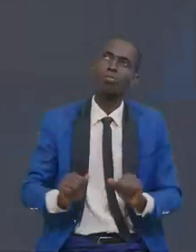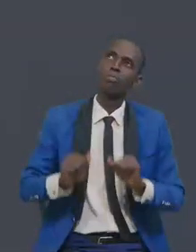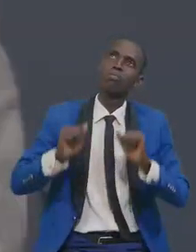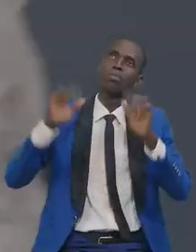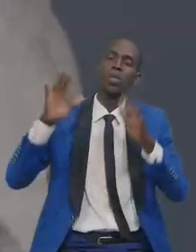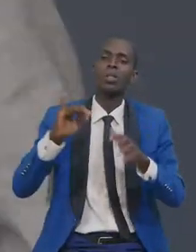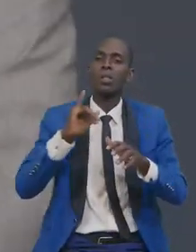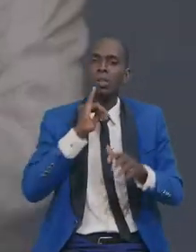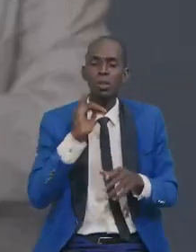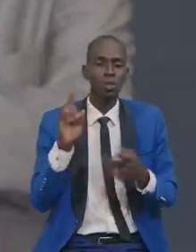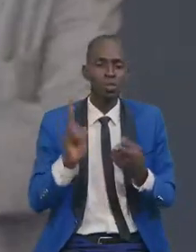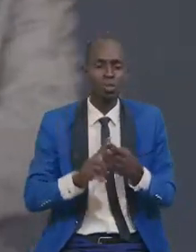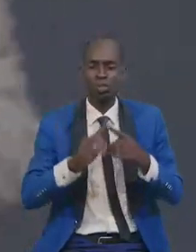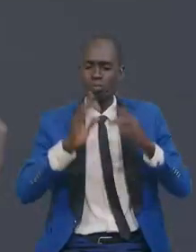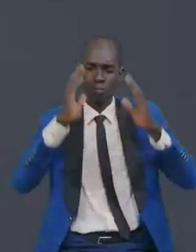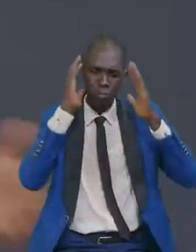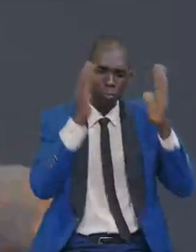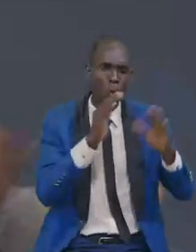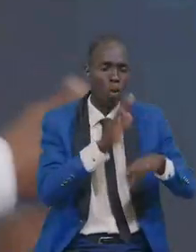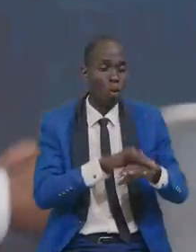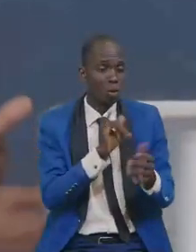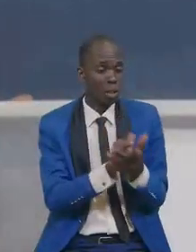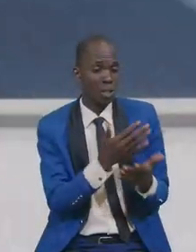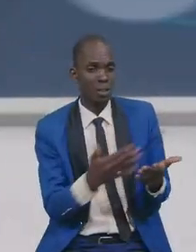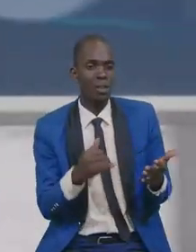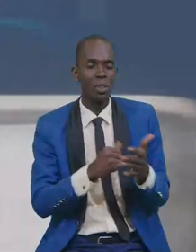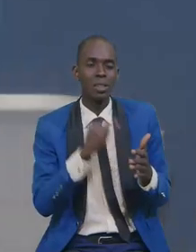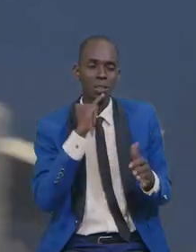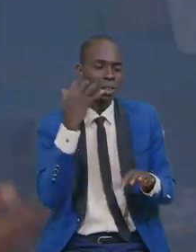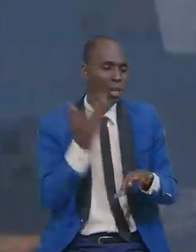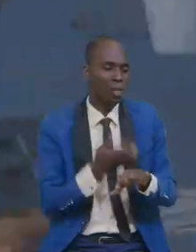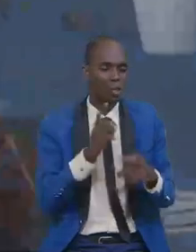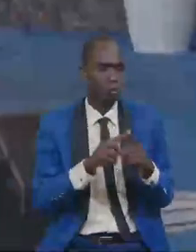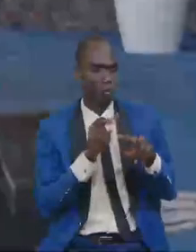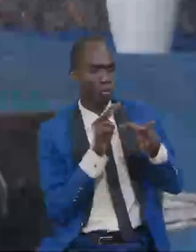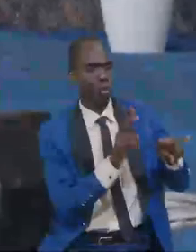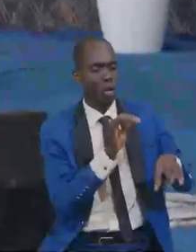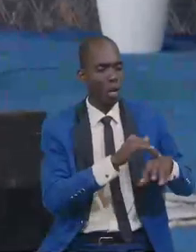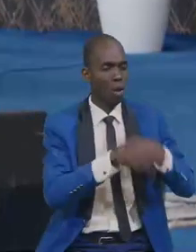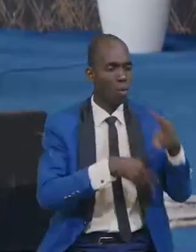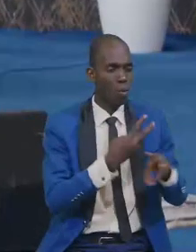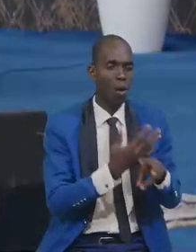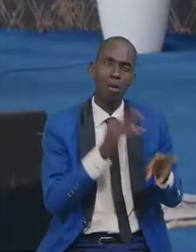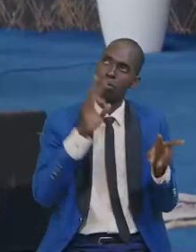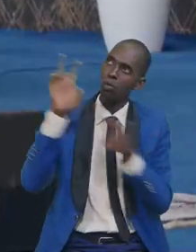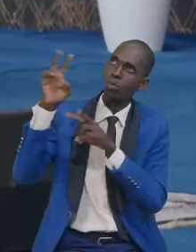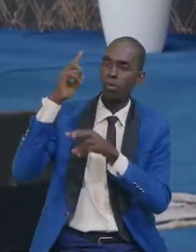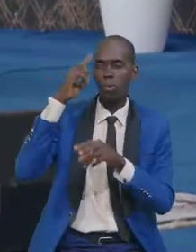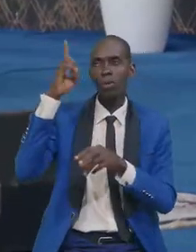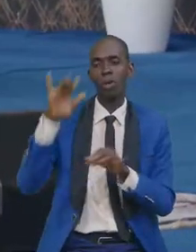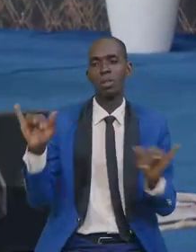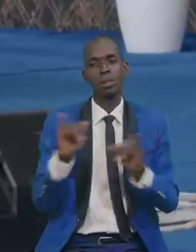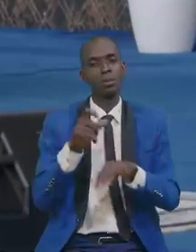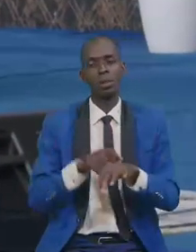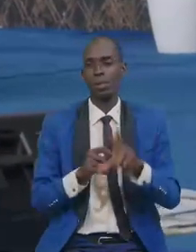dévotion sont tout engagés à cela. Il sera difficile de chercher Dieu au même moment. Ainsi donc, nous